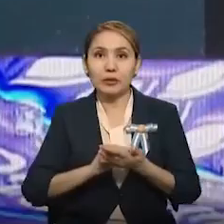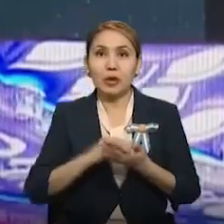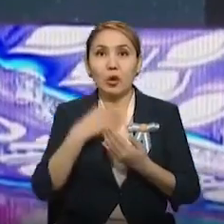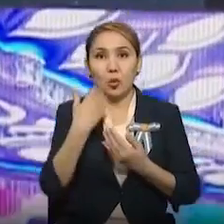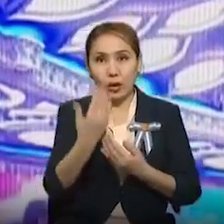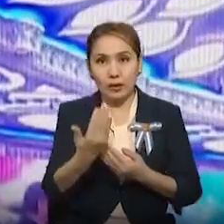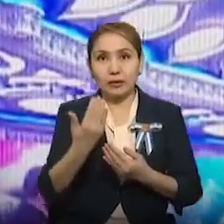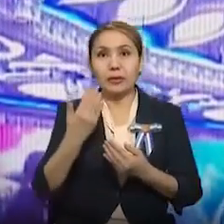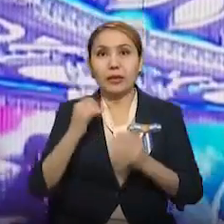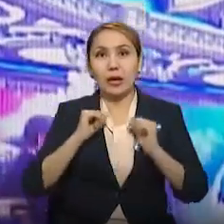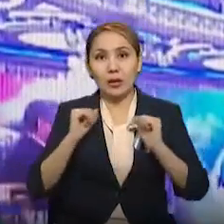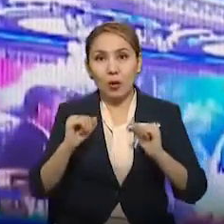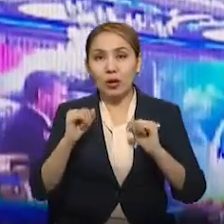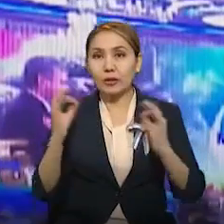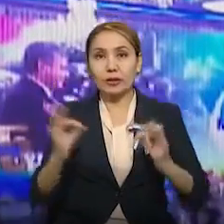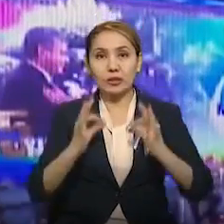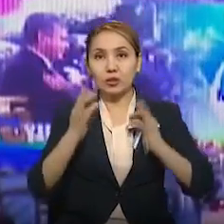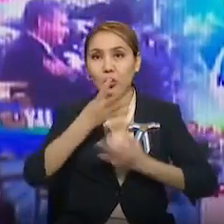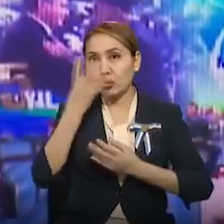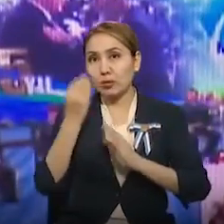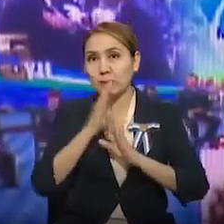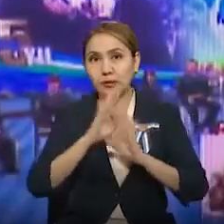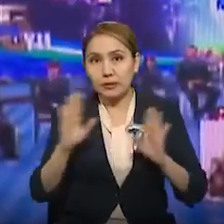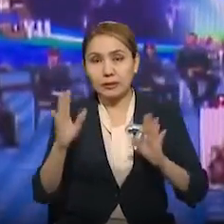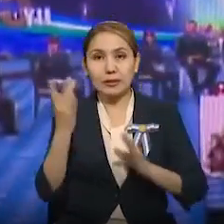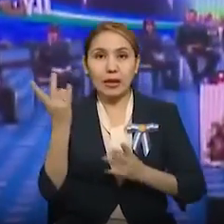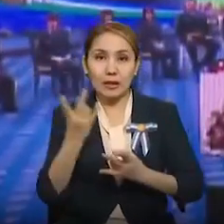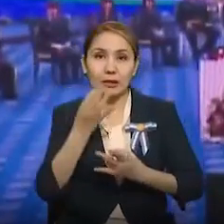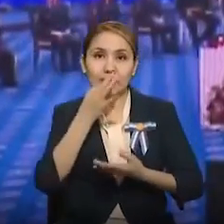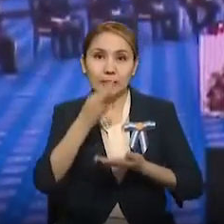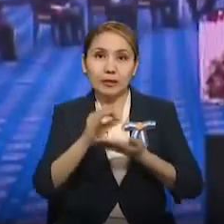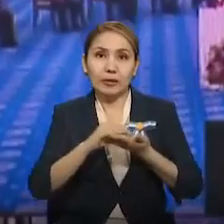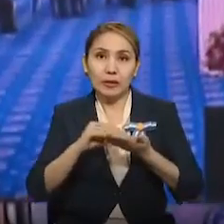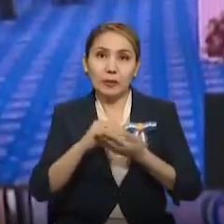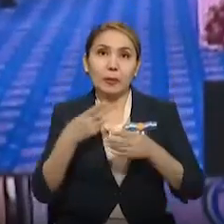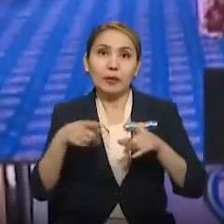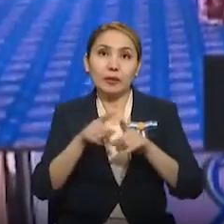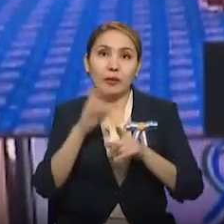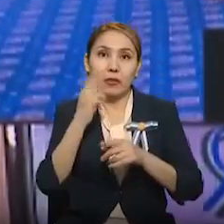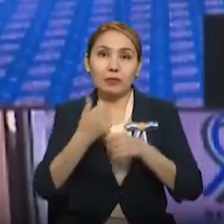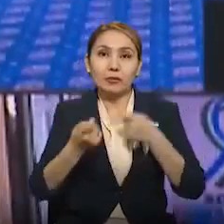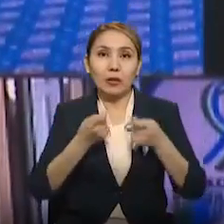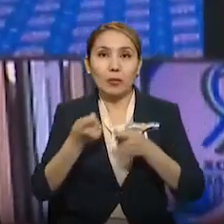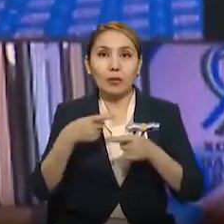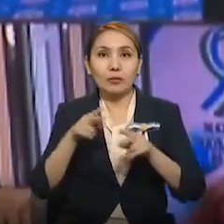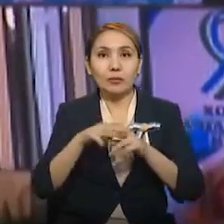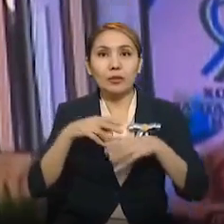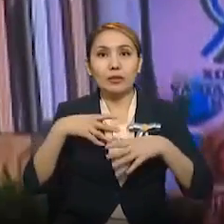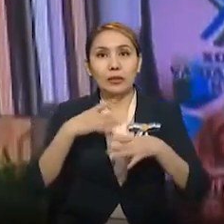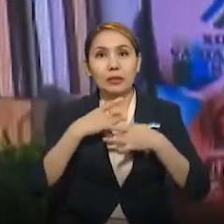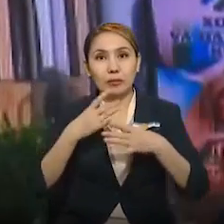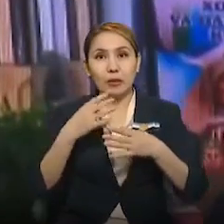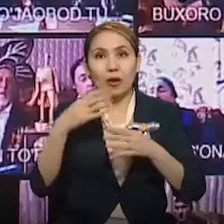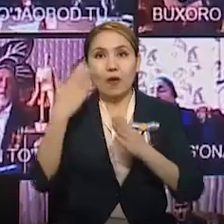ularning qahramonliklari hech qachon unutilmasligi kerakligini ta'kidladi. Davlatimiz rahbari mazkur tantanali tadbir davomida